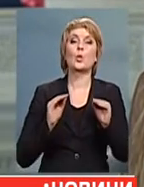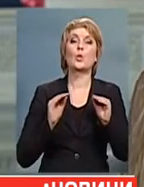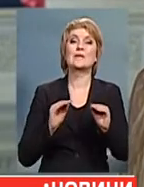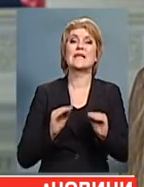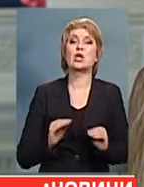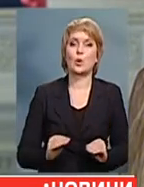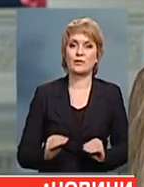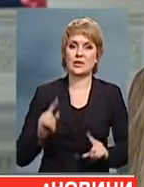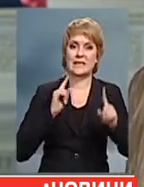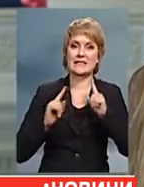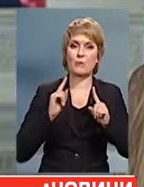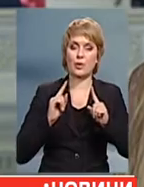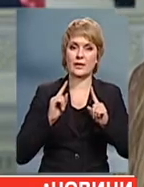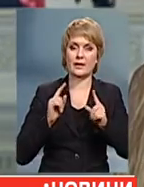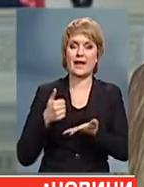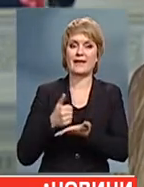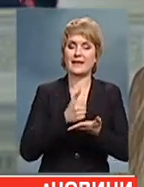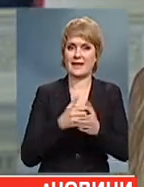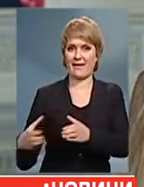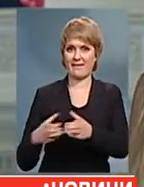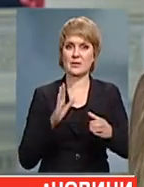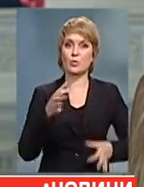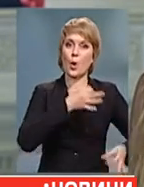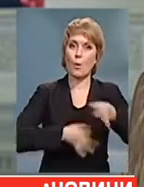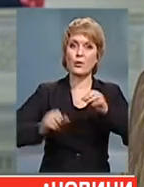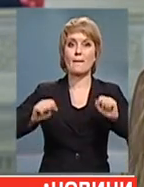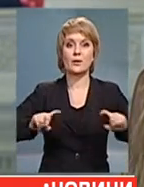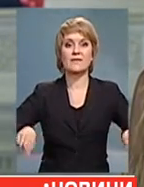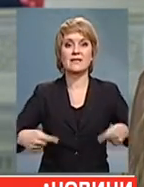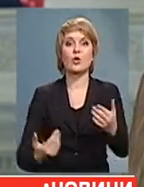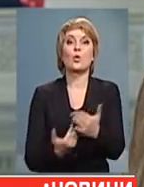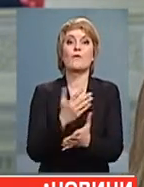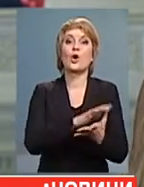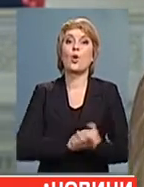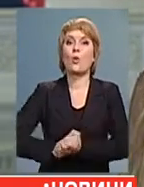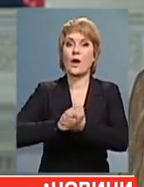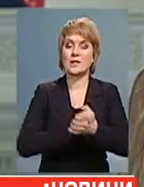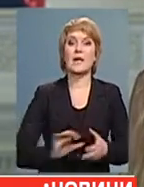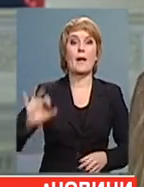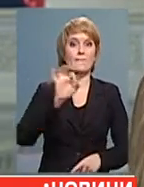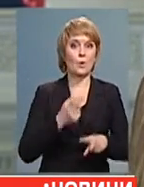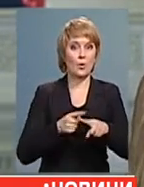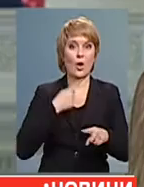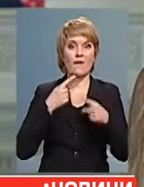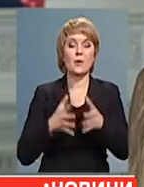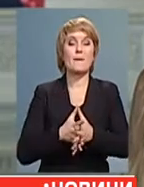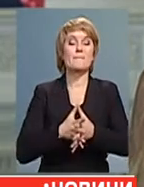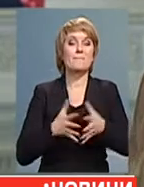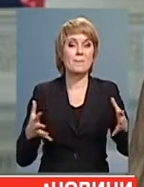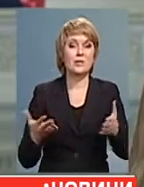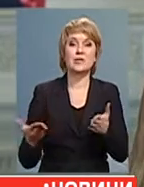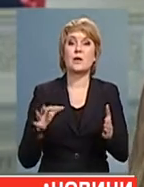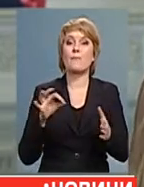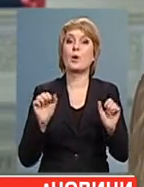лідерів фракцій і будуть обговорювати дійсно можливість створення нової коаліції. Все ж таки про неї говорять більше, ніж про можливість